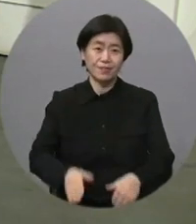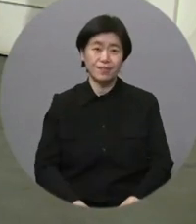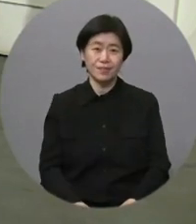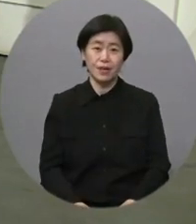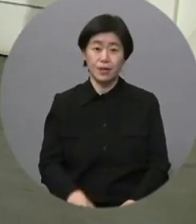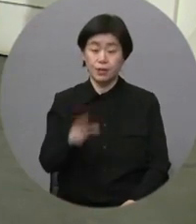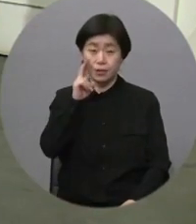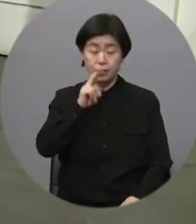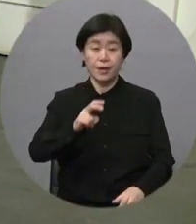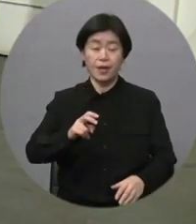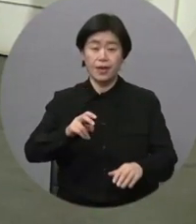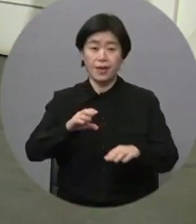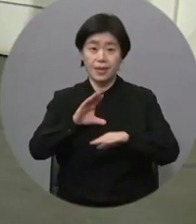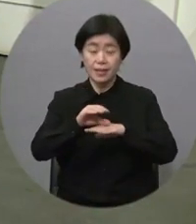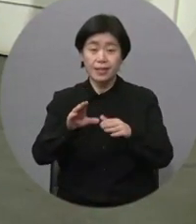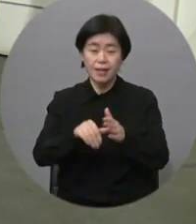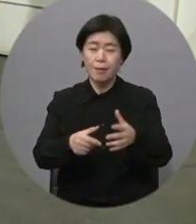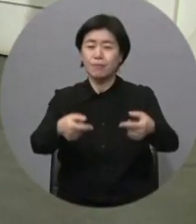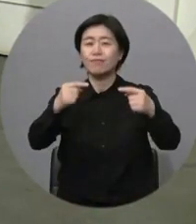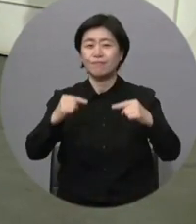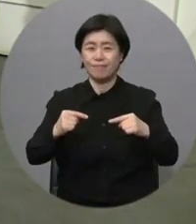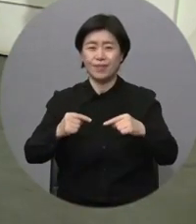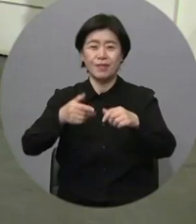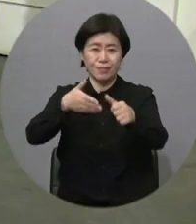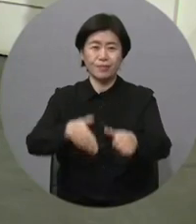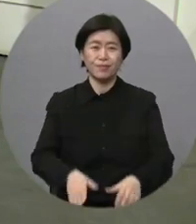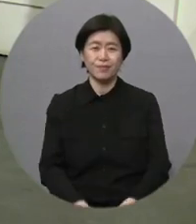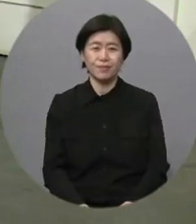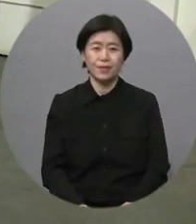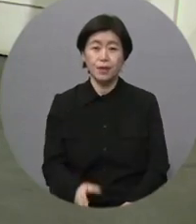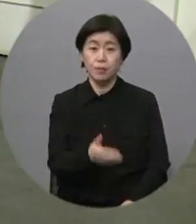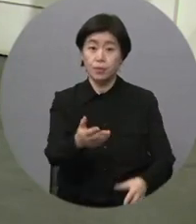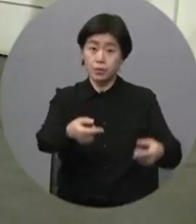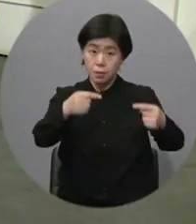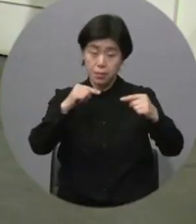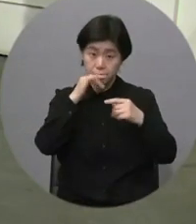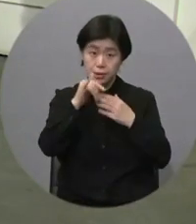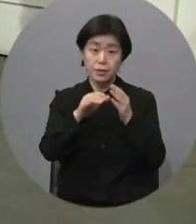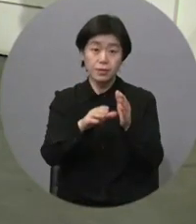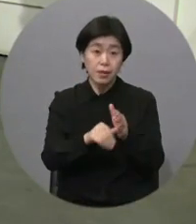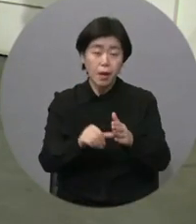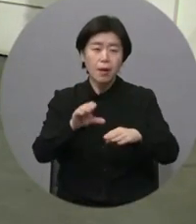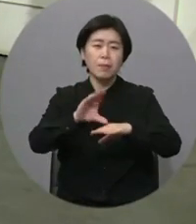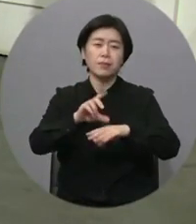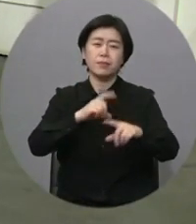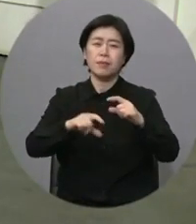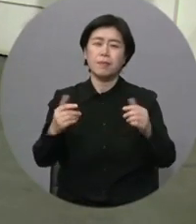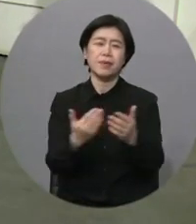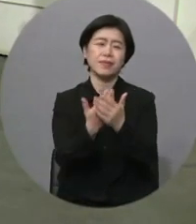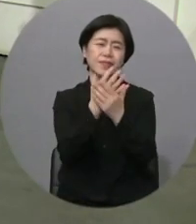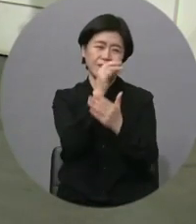주시고 예. 네, 여러분들의 참여가 이 방송을 빛나게 하고 예. 또 우리